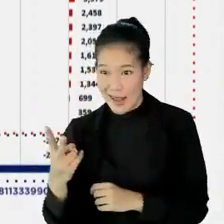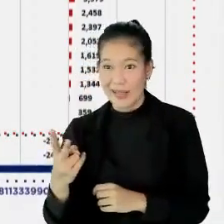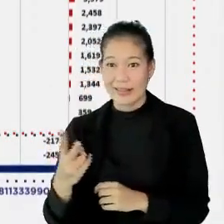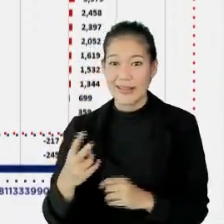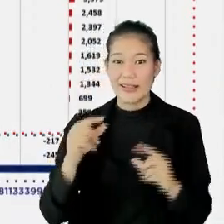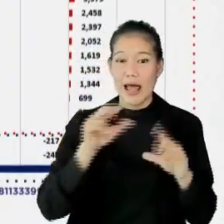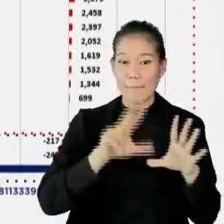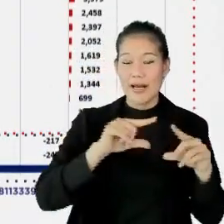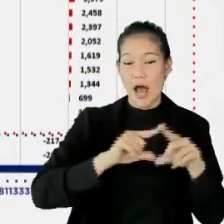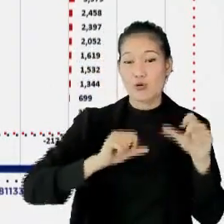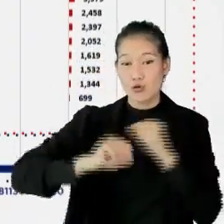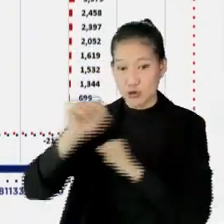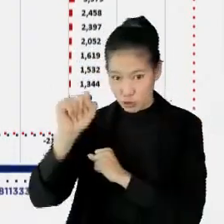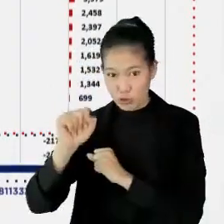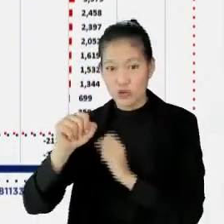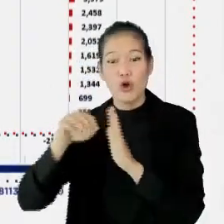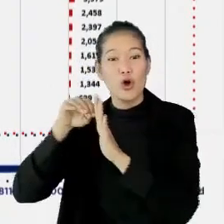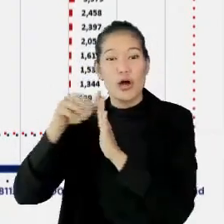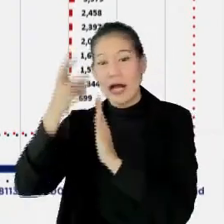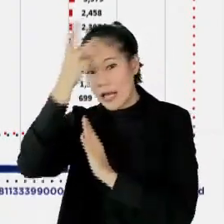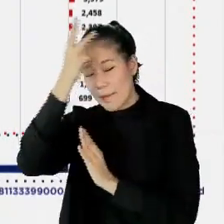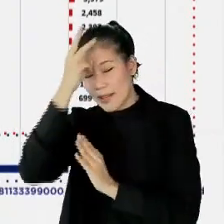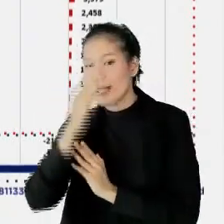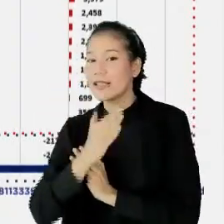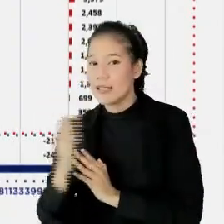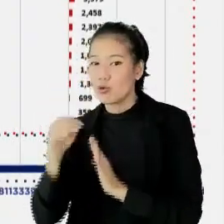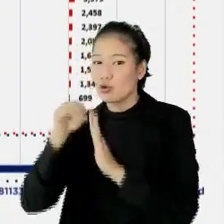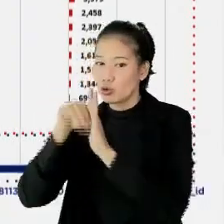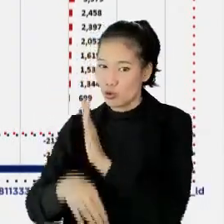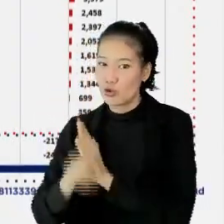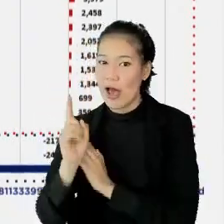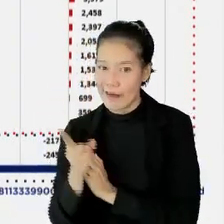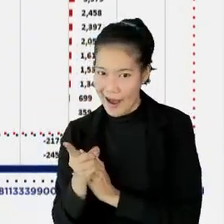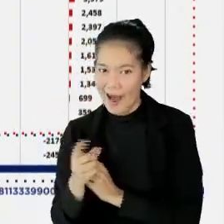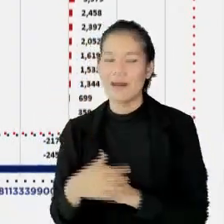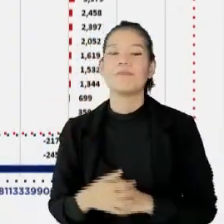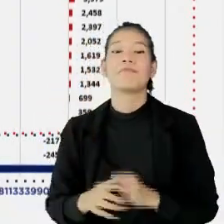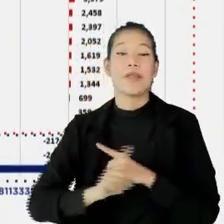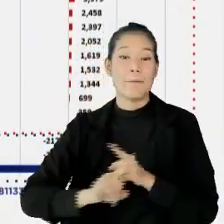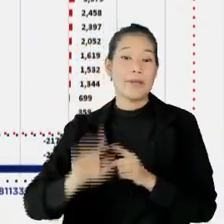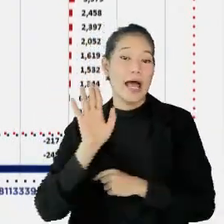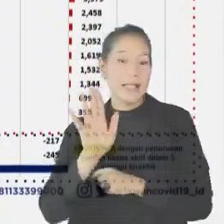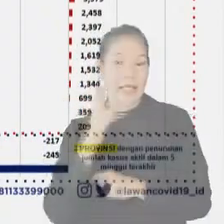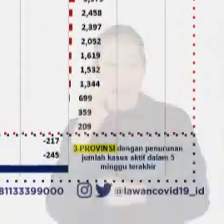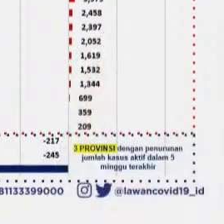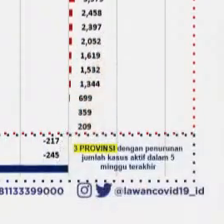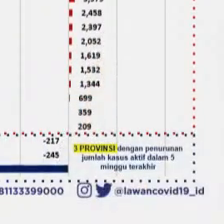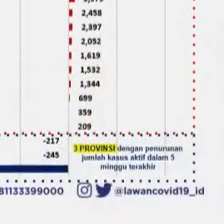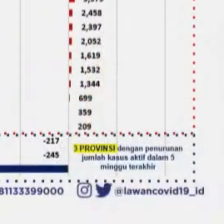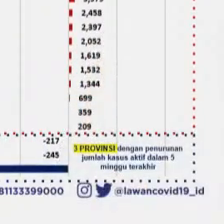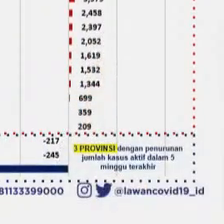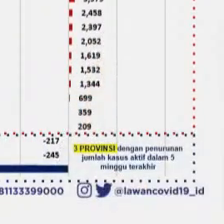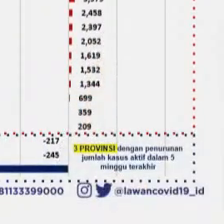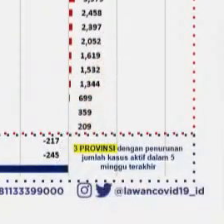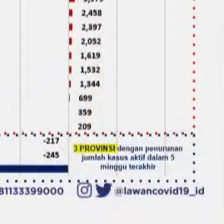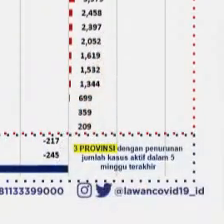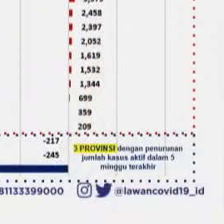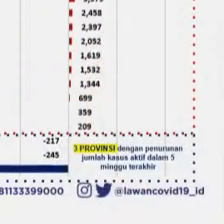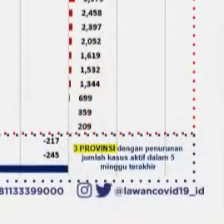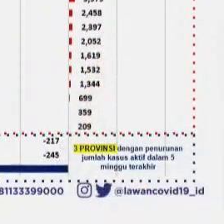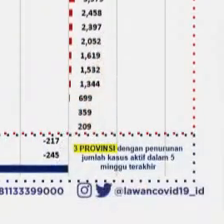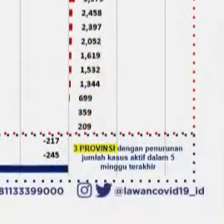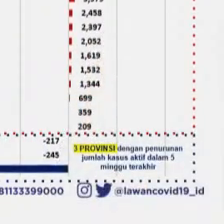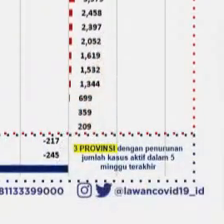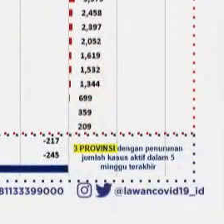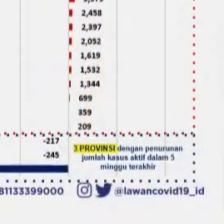Kalimantan Timur yang ada tren hijau, ada penurunan di pekan terakhir. Tapi nanti saya kasih lihat lagi update sekarang seperti apa ketika kita